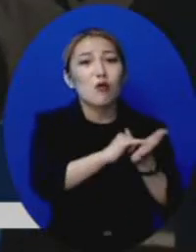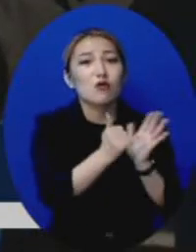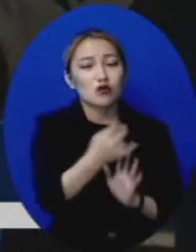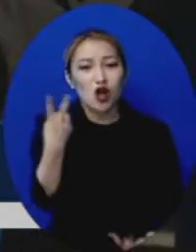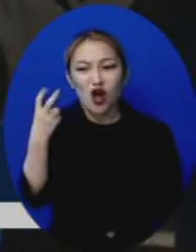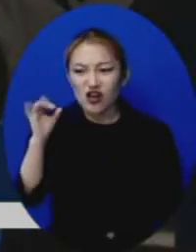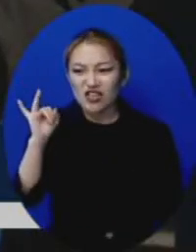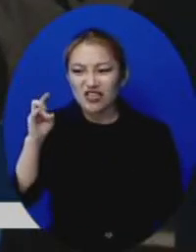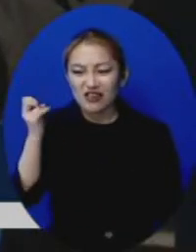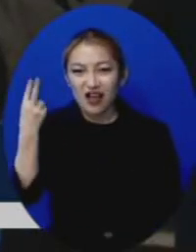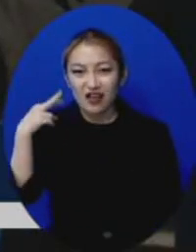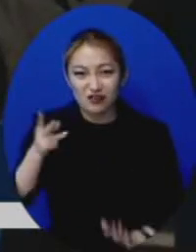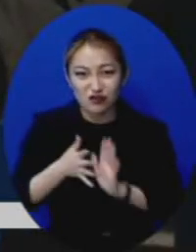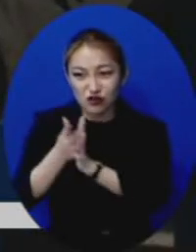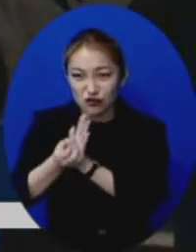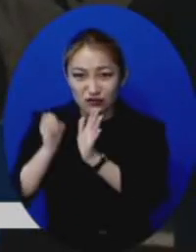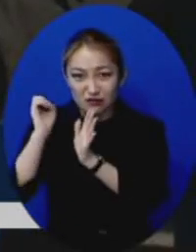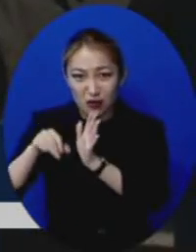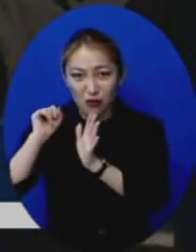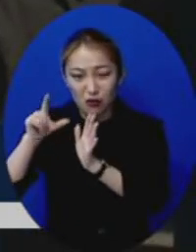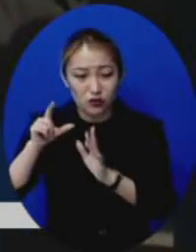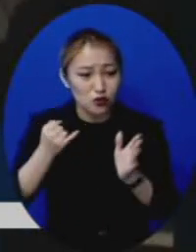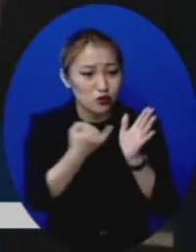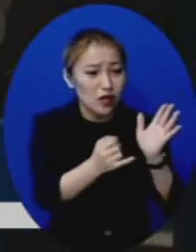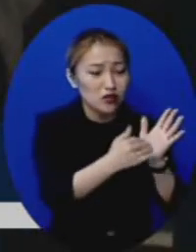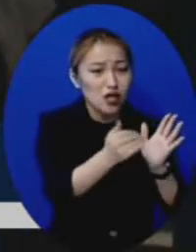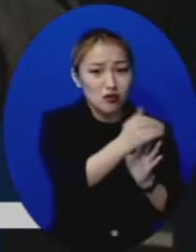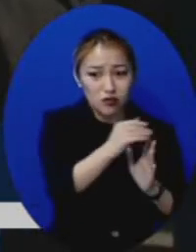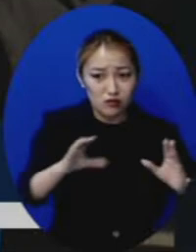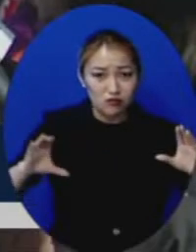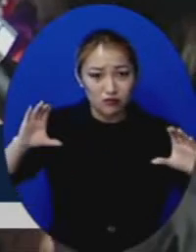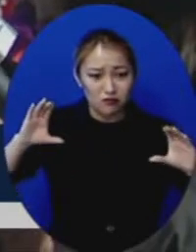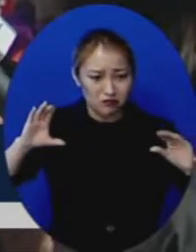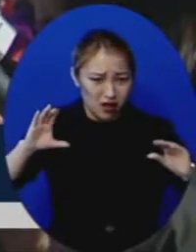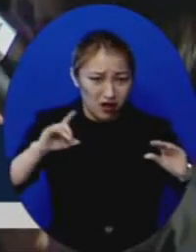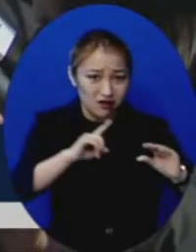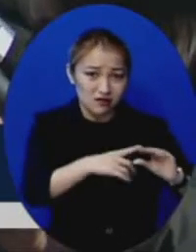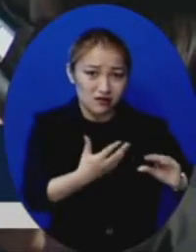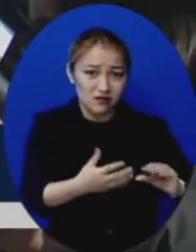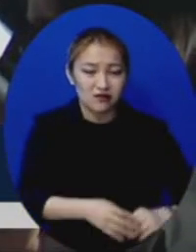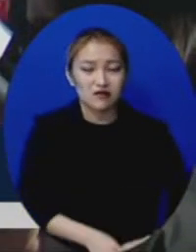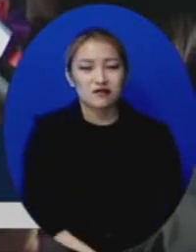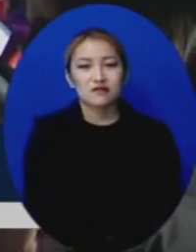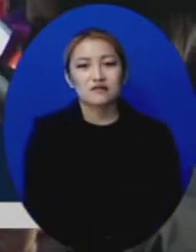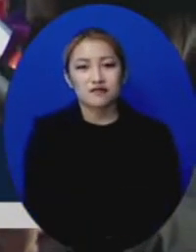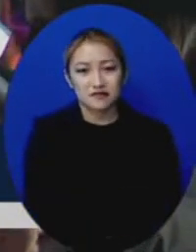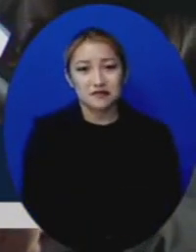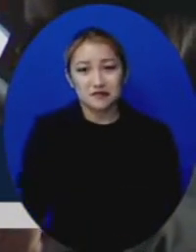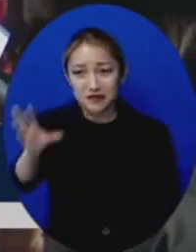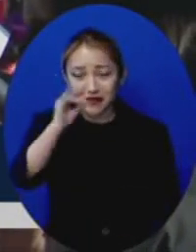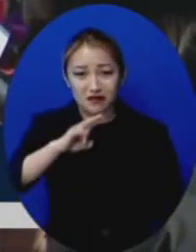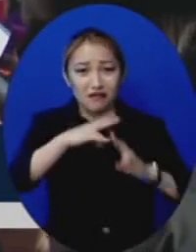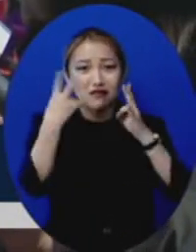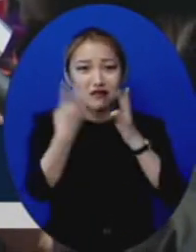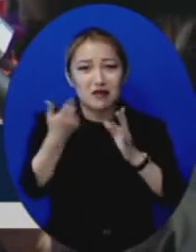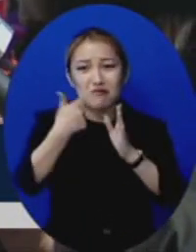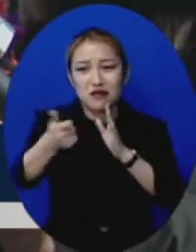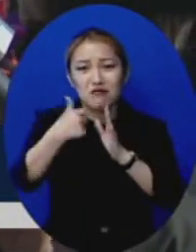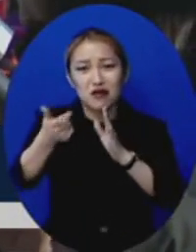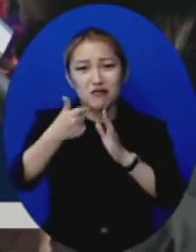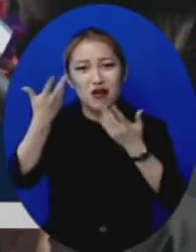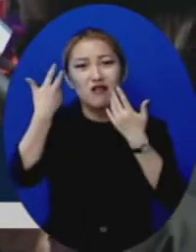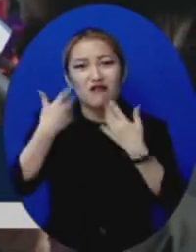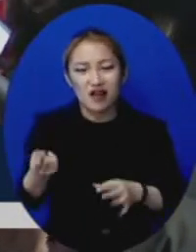төгрөгийн төсөвтэй Монгол улсын хувьд бага мөнгө гэж гүшүүд үзэж байна. Шимтгэл авчиж байгаа. Та нара ирээдүйдээ хуримтлуулж чадахгүй. Бид